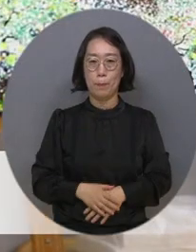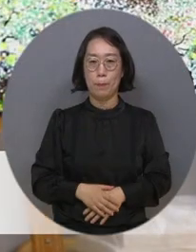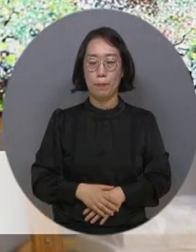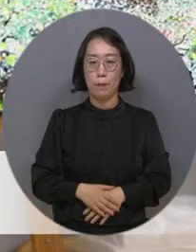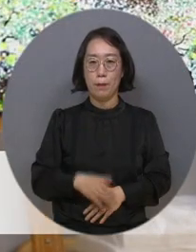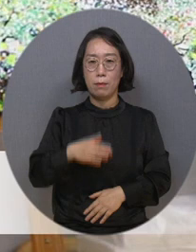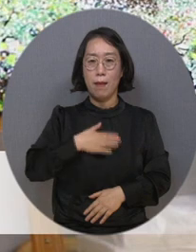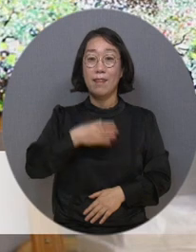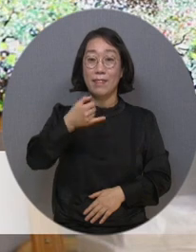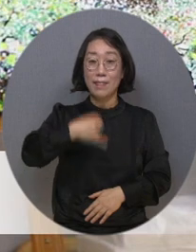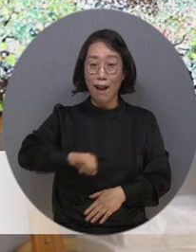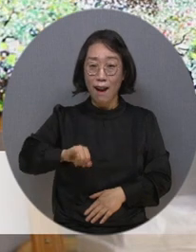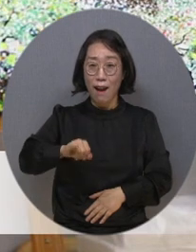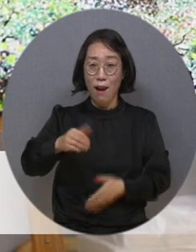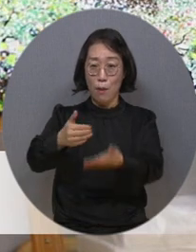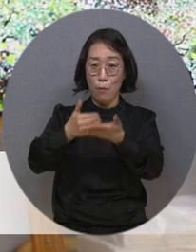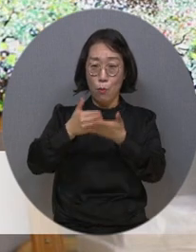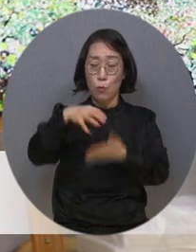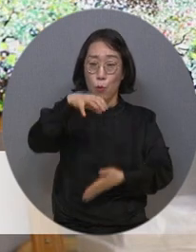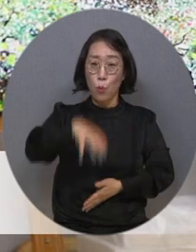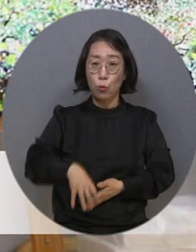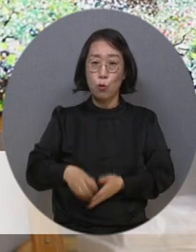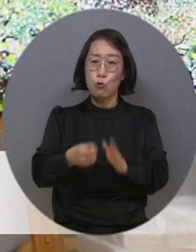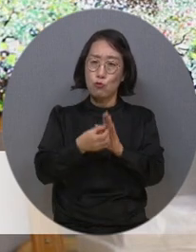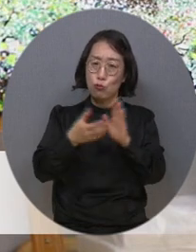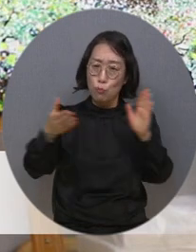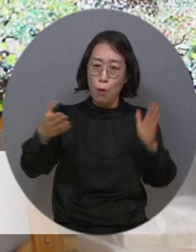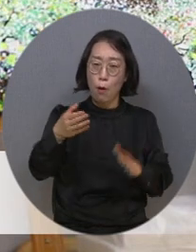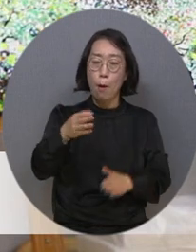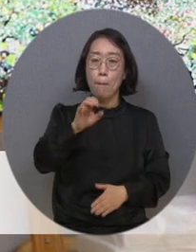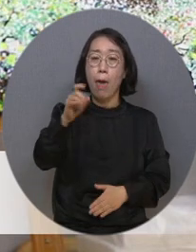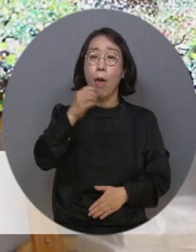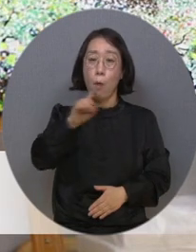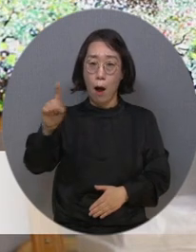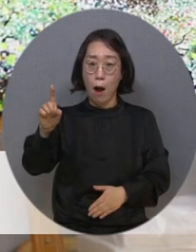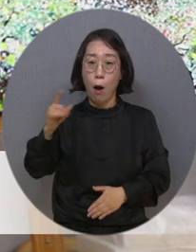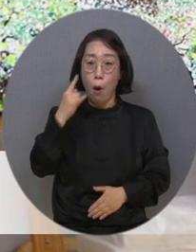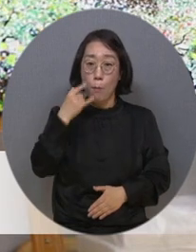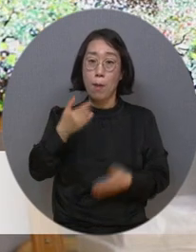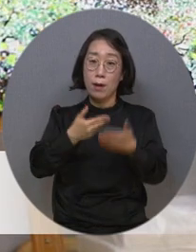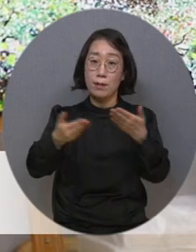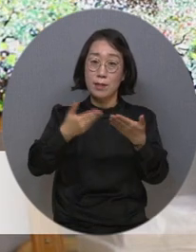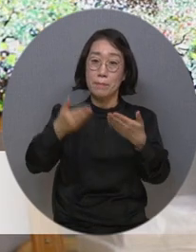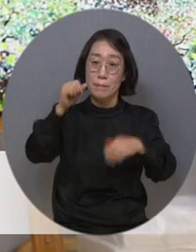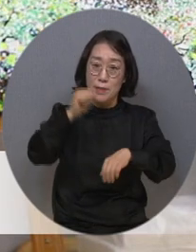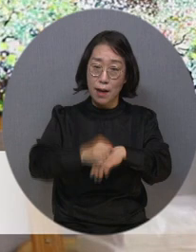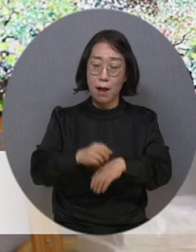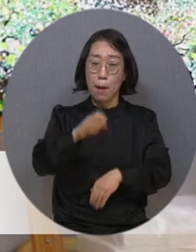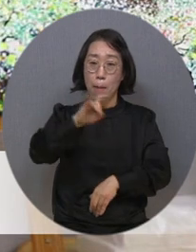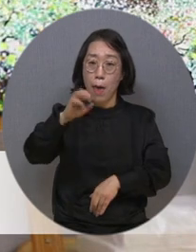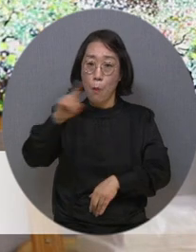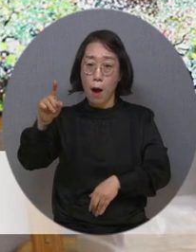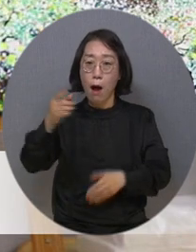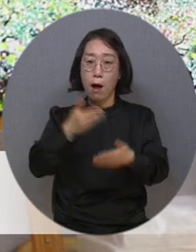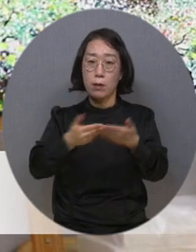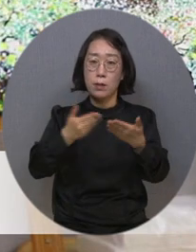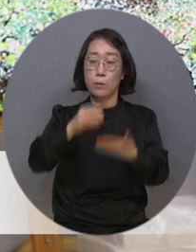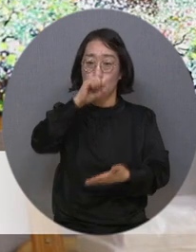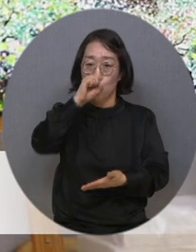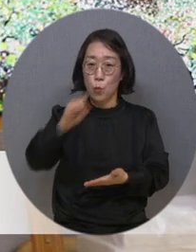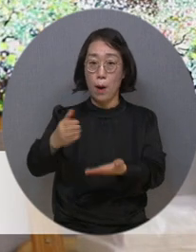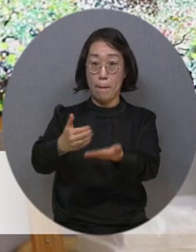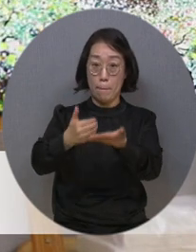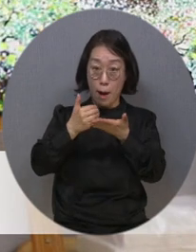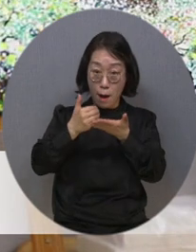우리 딸이 강양에는 매화가 유명한데 엄마가 그림을 잘 그리니까 매화를 그리면 어떨까? 그래서